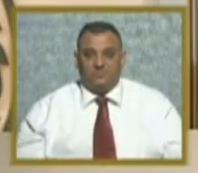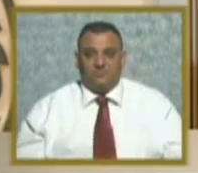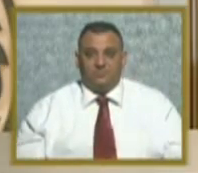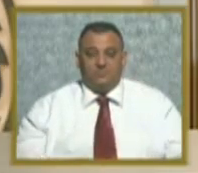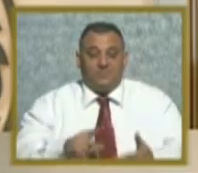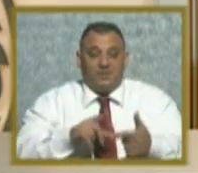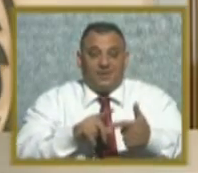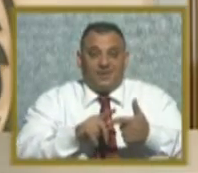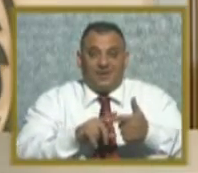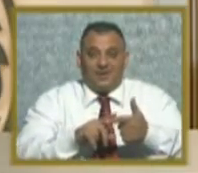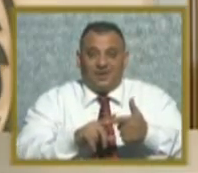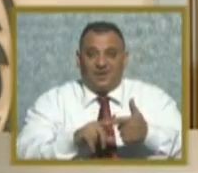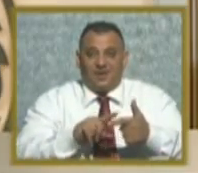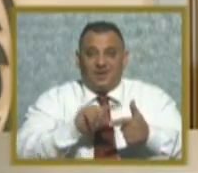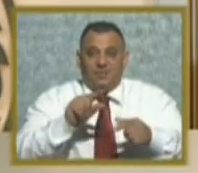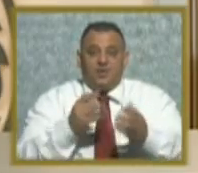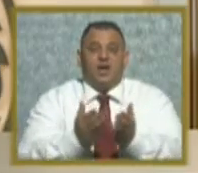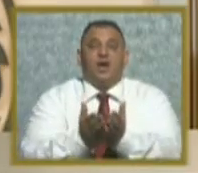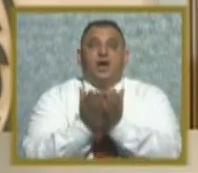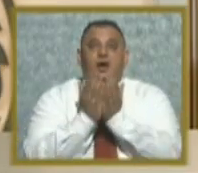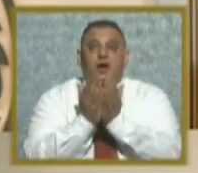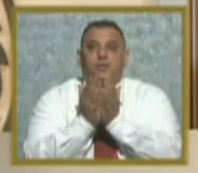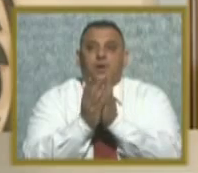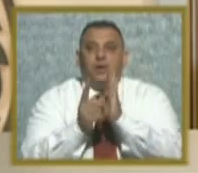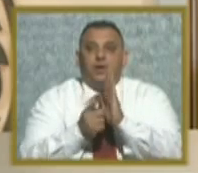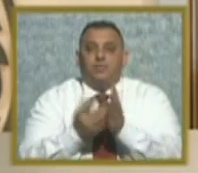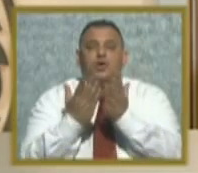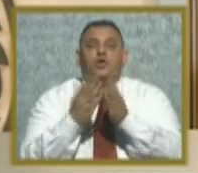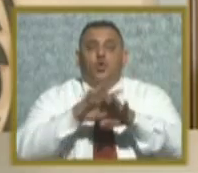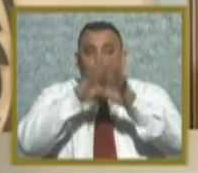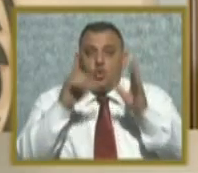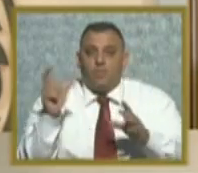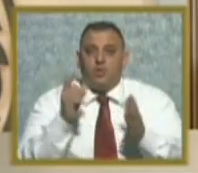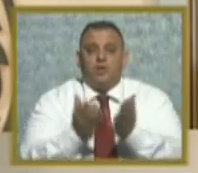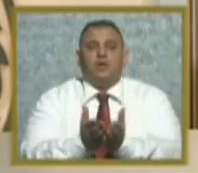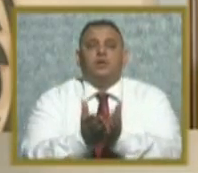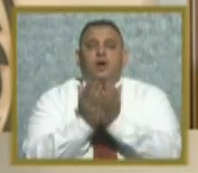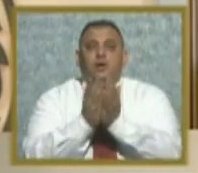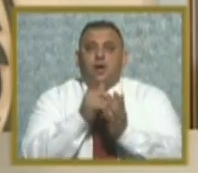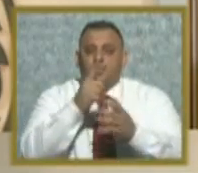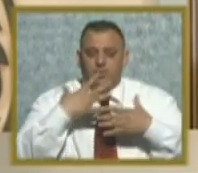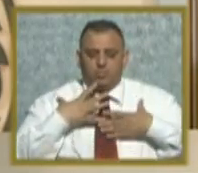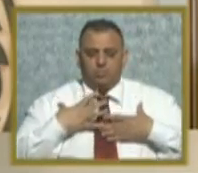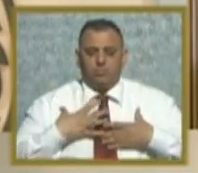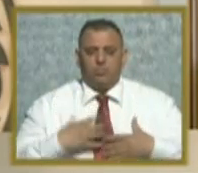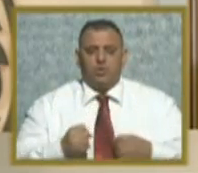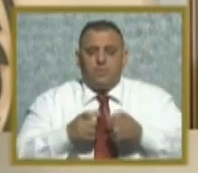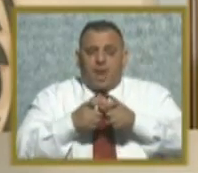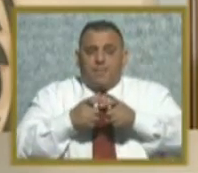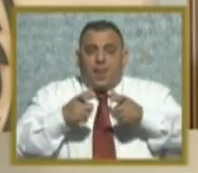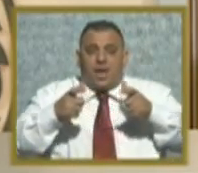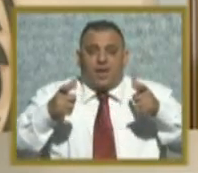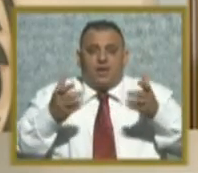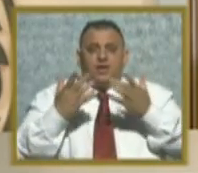بالنسبة للذي طلبت الدعاء لها، الدعاء مبذول لها ولجميع المسلمين بأن الله تعالى يعافيهم وأن يرفع البلاء عنهم